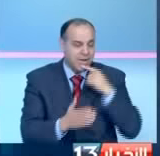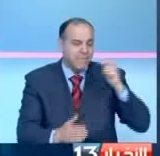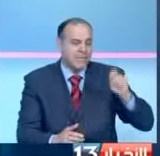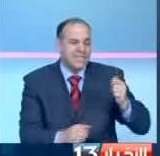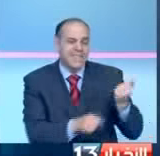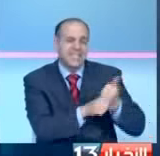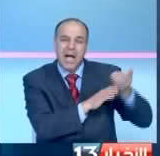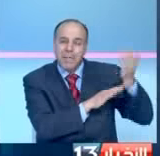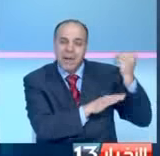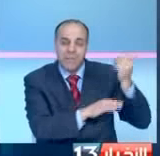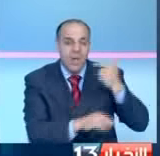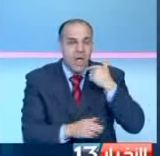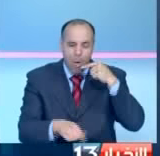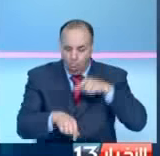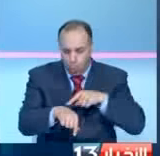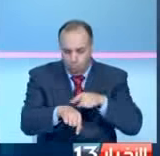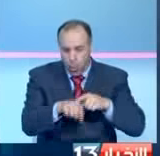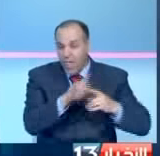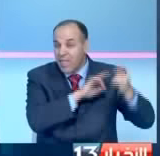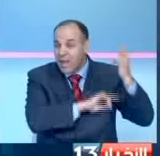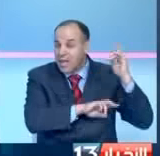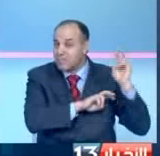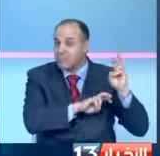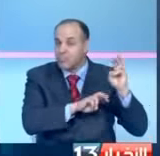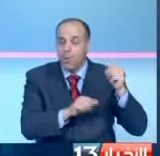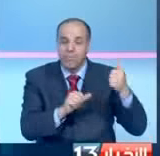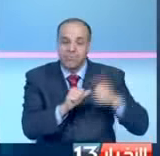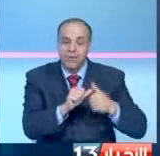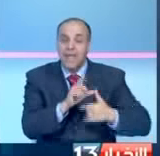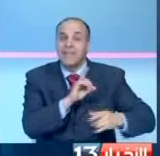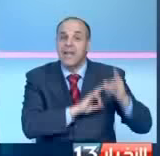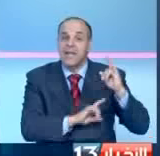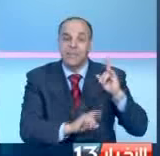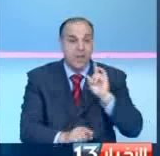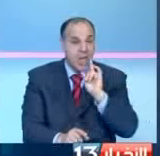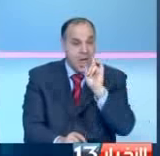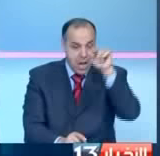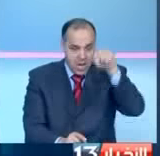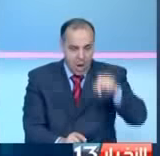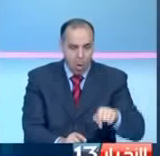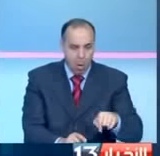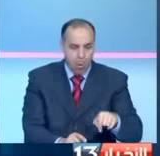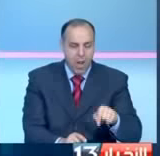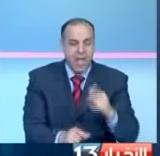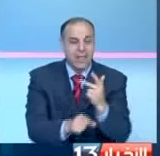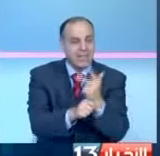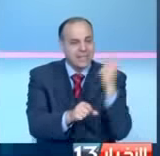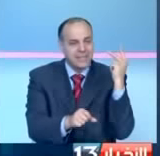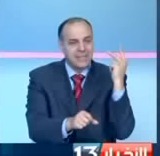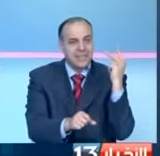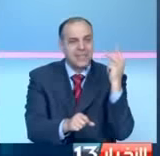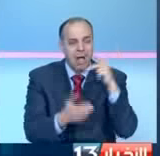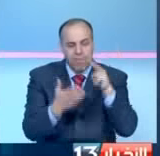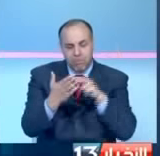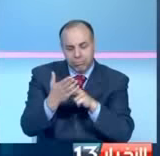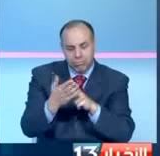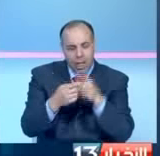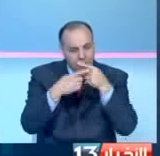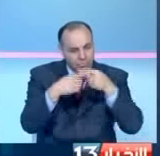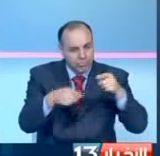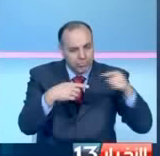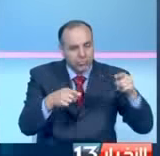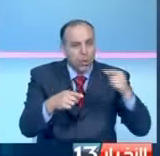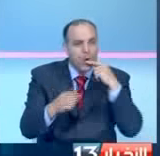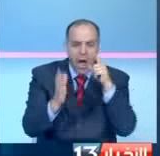الوطني التأسيسي من اللحظات التاريخية التي سيخلدها التاريخ. اليوم وبعد 3 سنوات تختلف القراءات بشأن